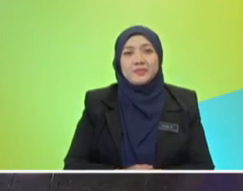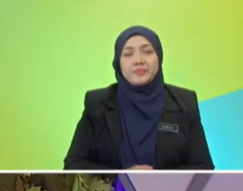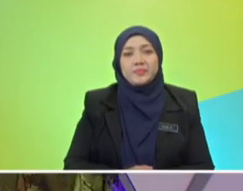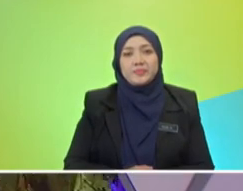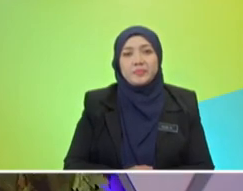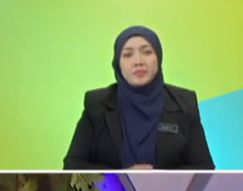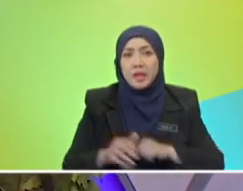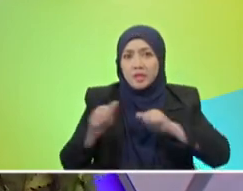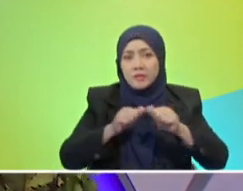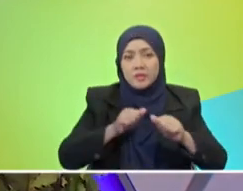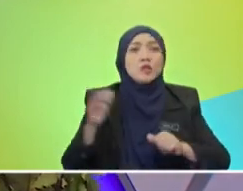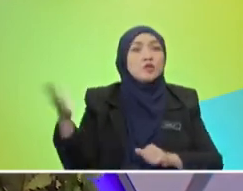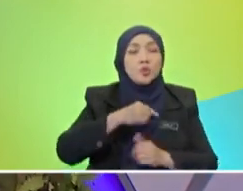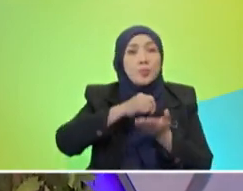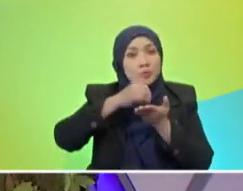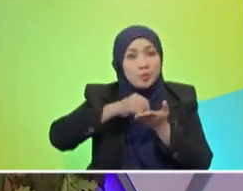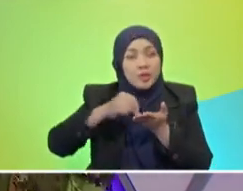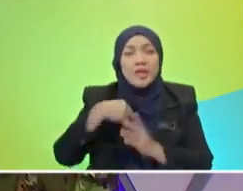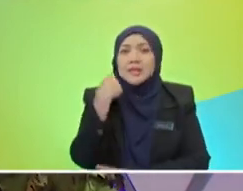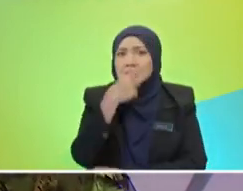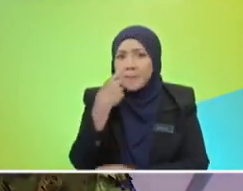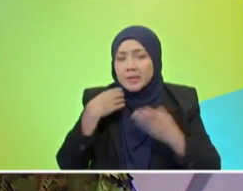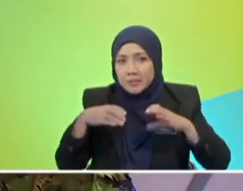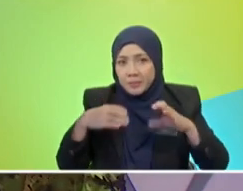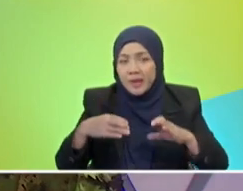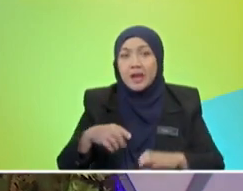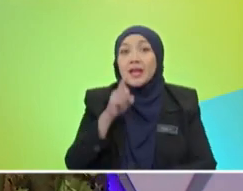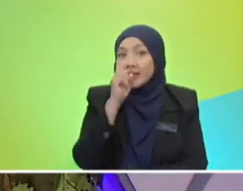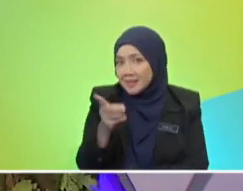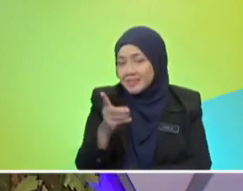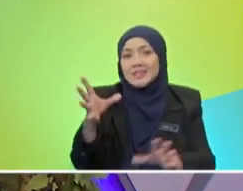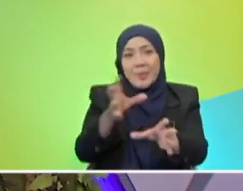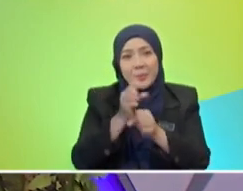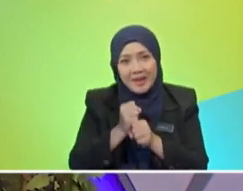Seterusnya aktivitinya, jom tulis. Siapa cepat dia dapat.